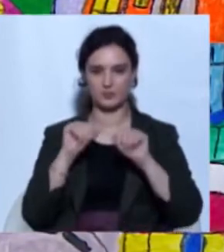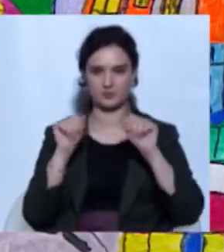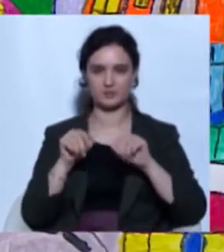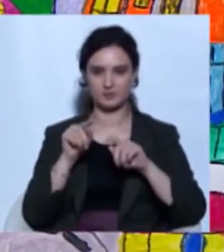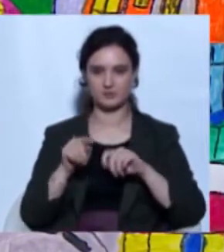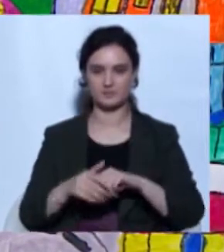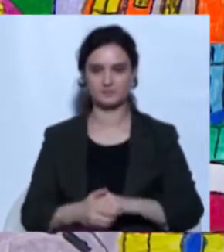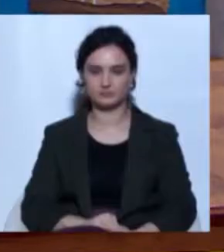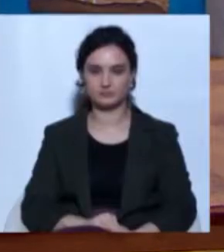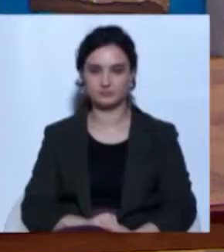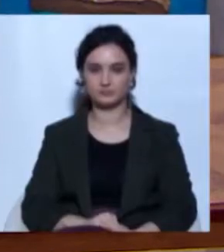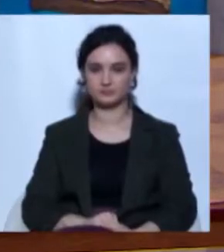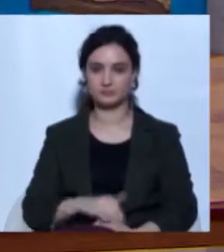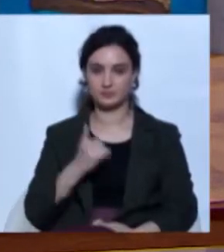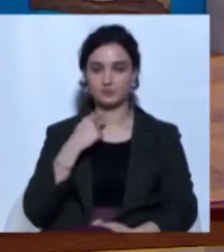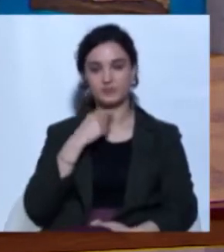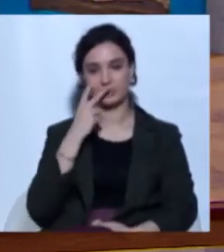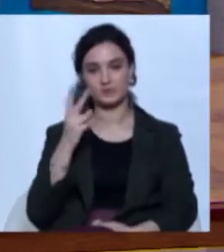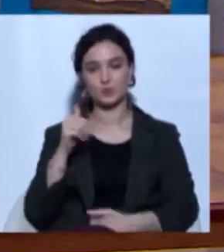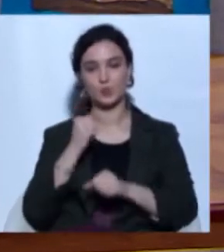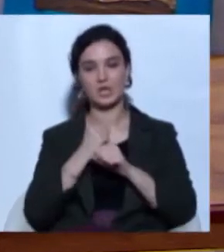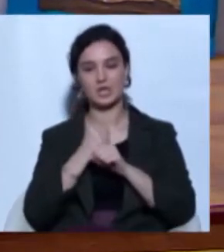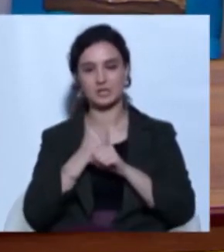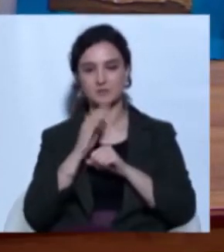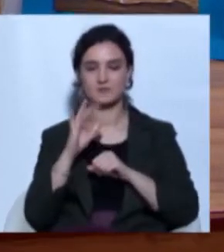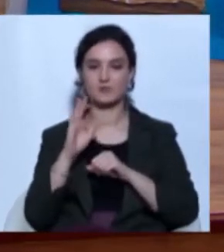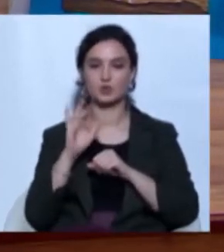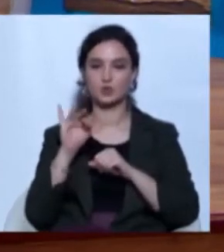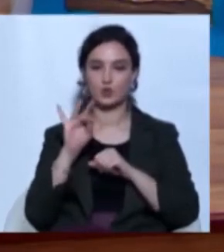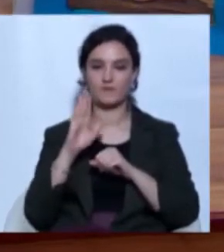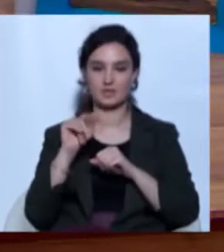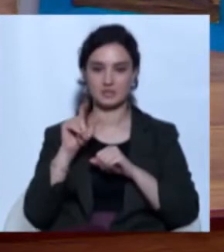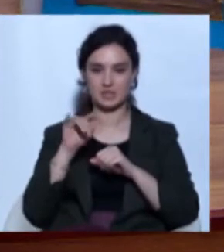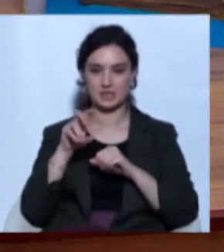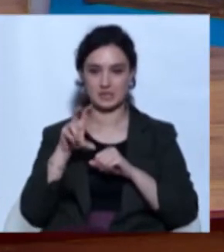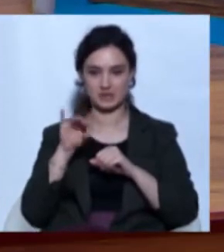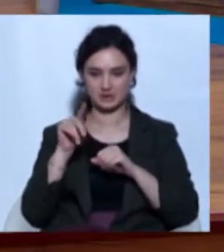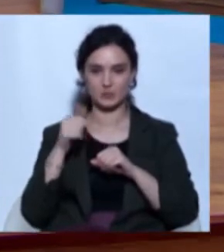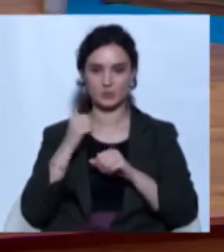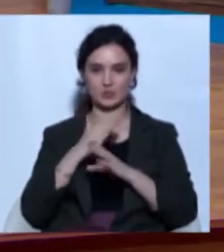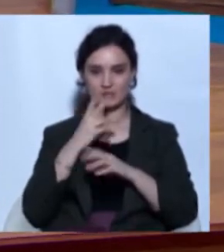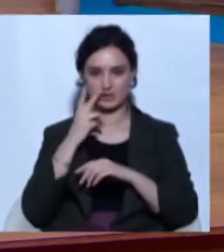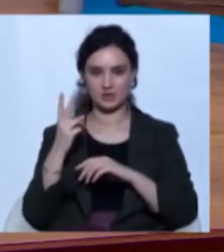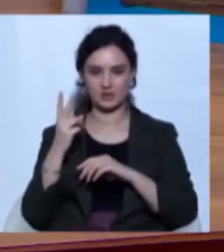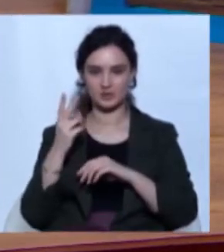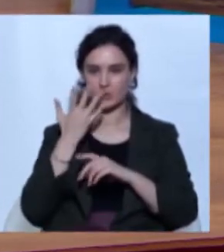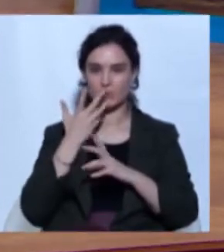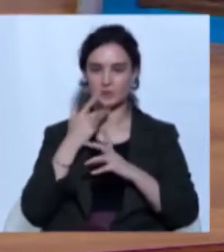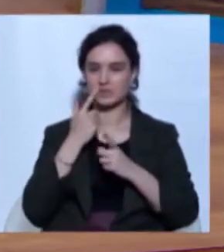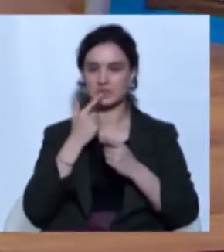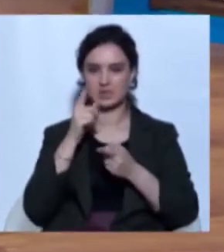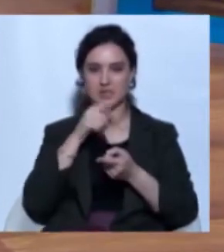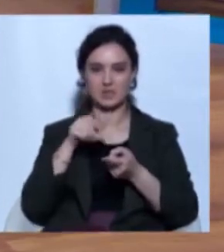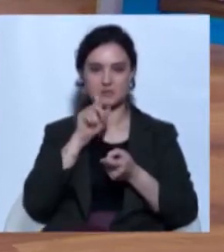ფორმასაც. ახლა ჩვენ ნახავთ ამას როგორ აკეთებს ვიქტორ ვაზარელი. აი ნახეთ როგორ არის კონტრასტული წითელი